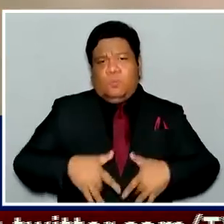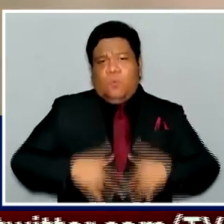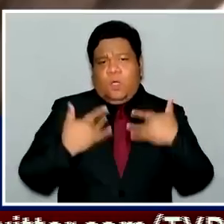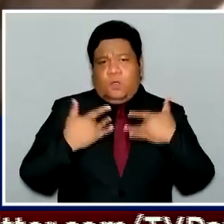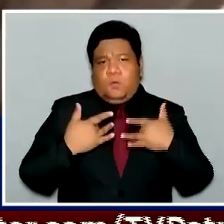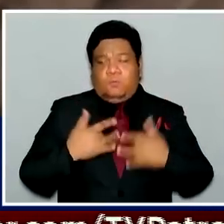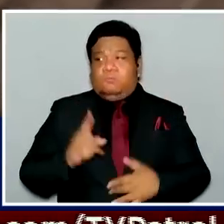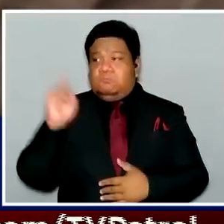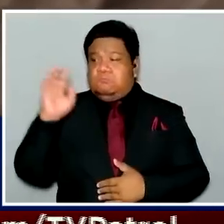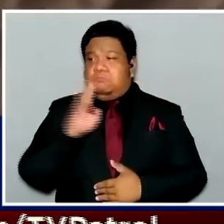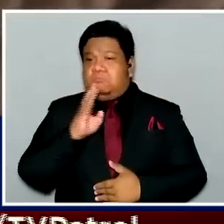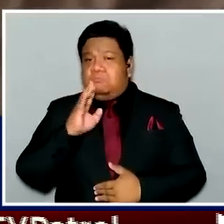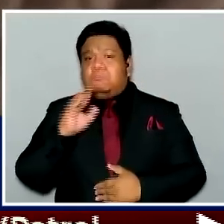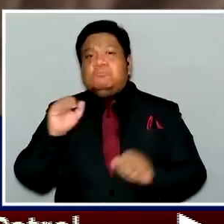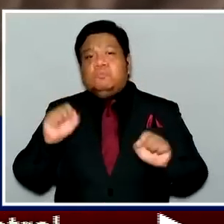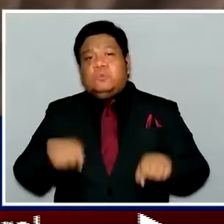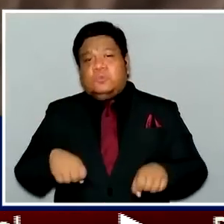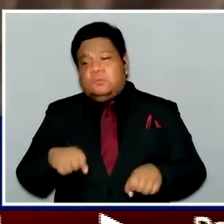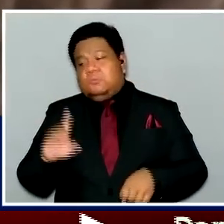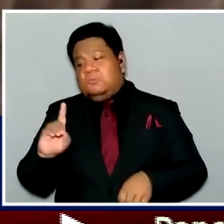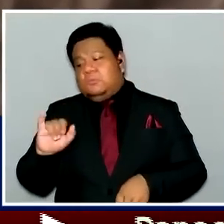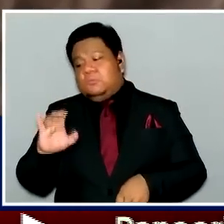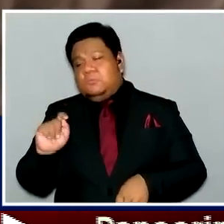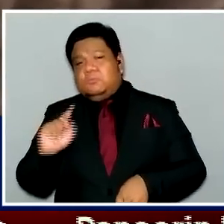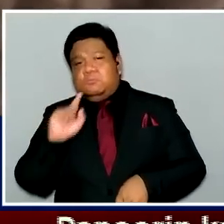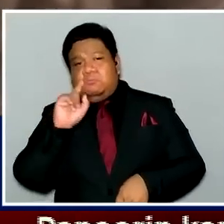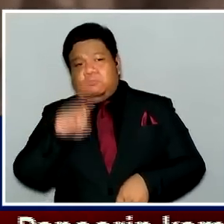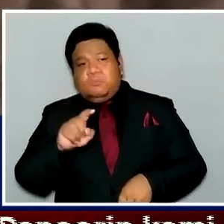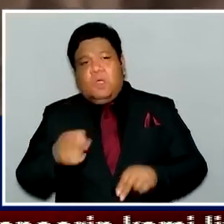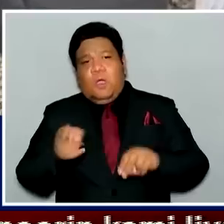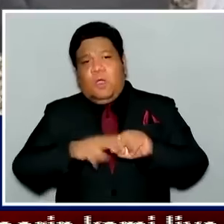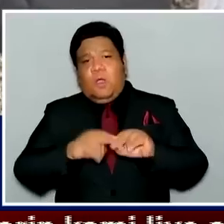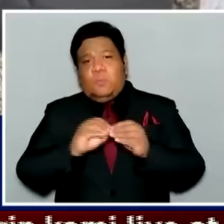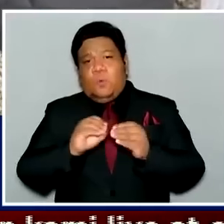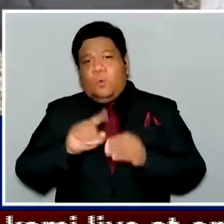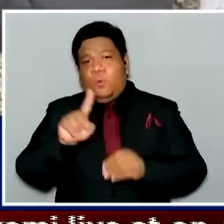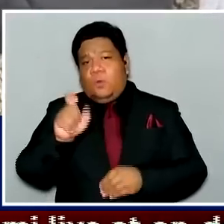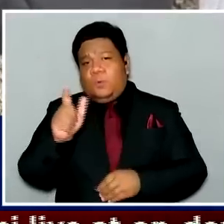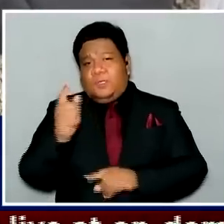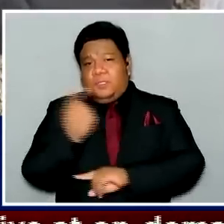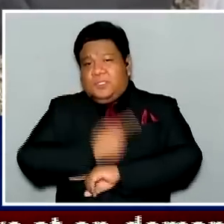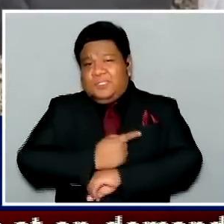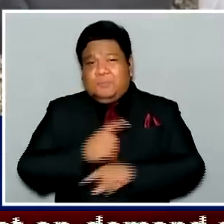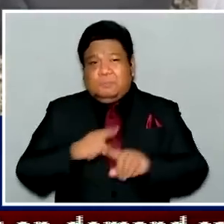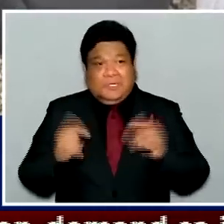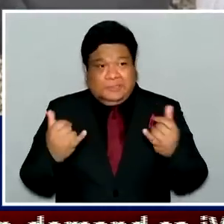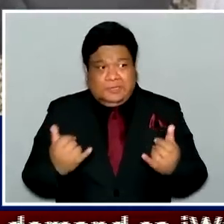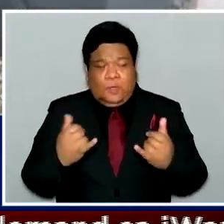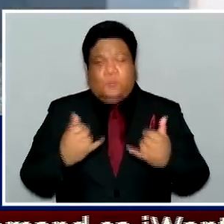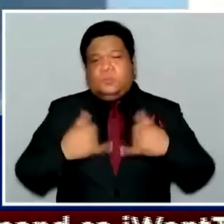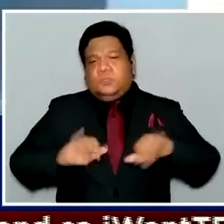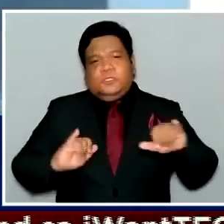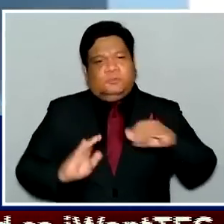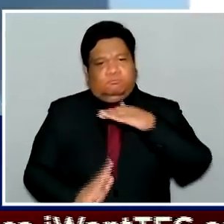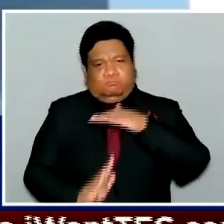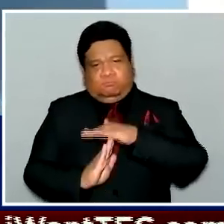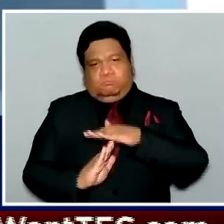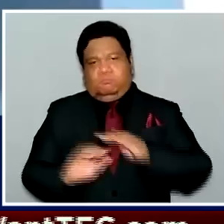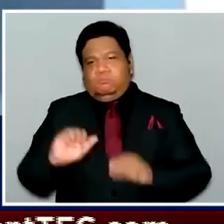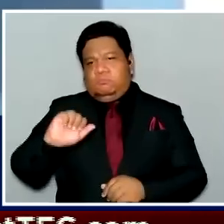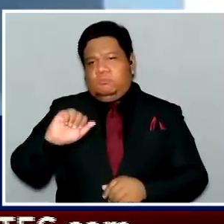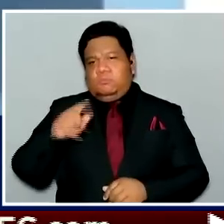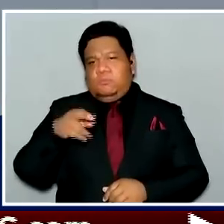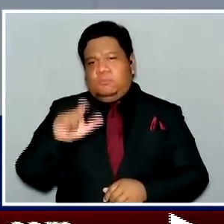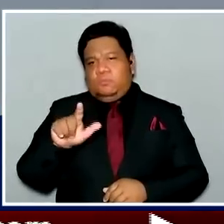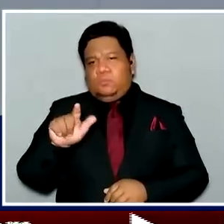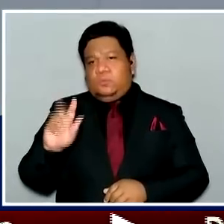SIM registration ng dagdag 120 days. Pero sa ngayon, April 26 pa rin ang deadline. Nakahanda na rin ang